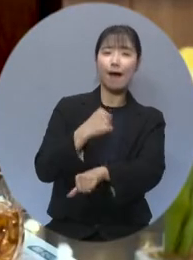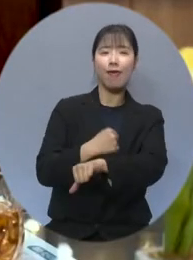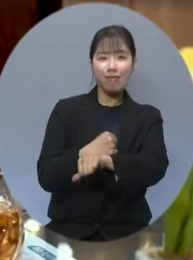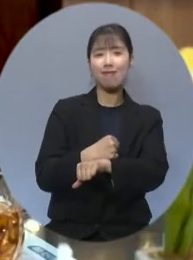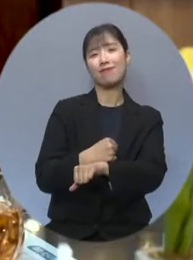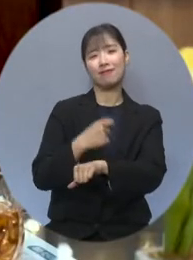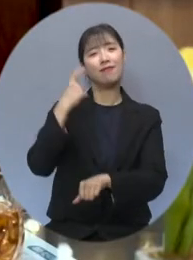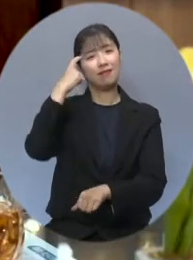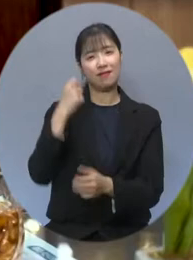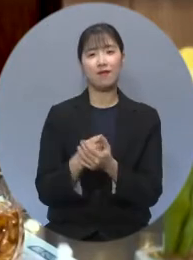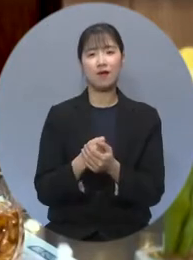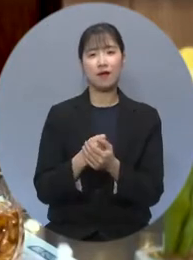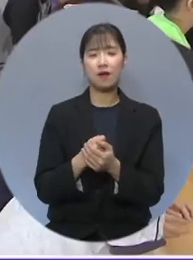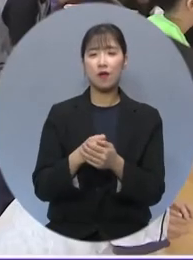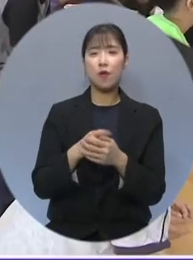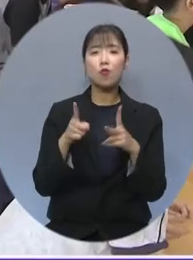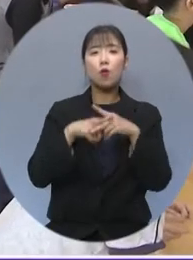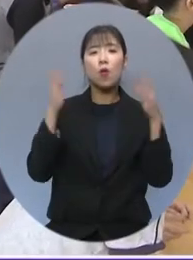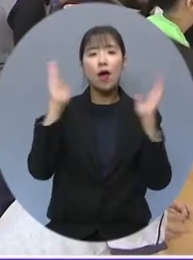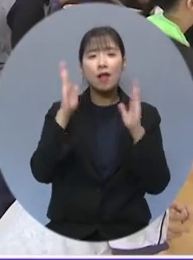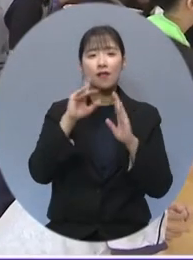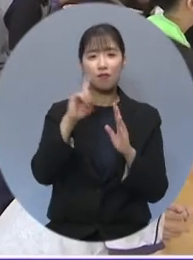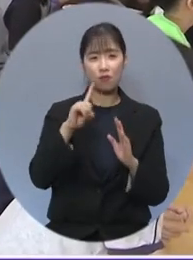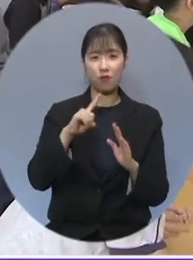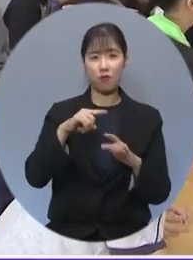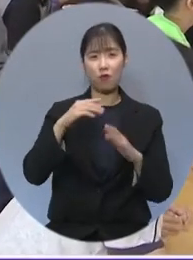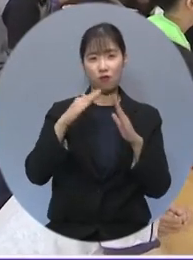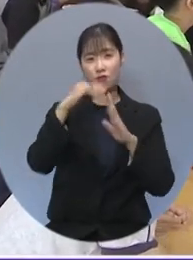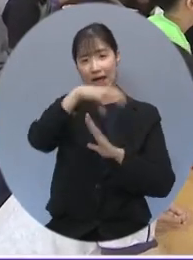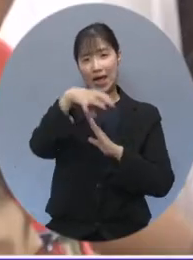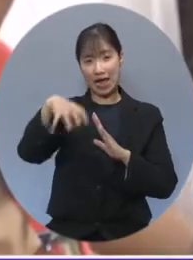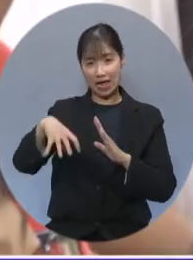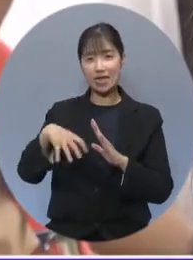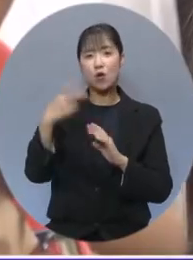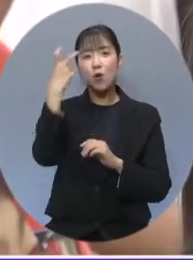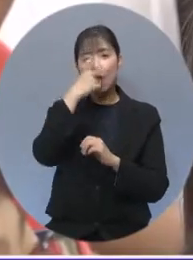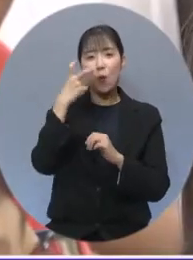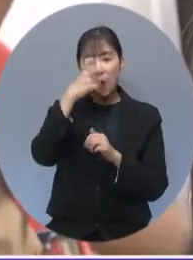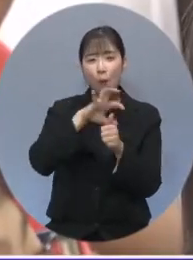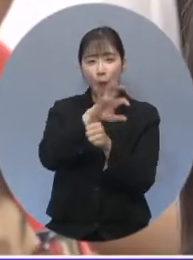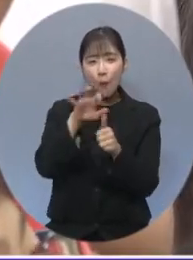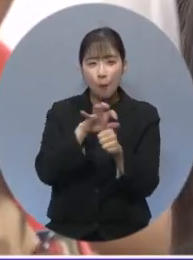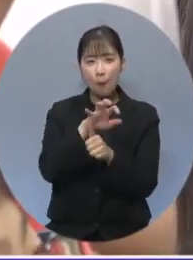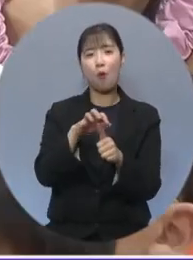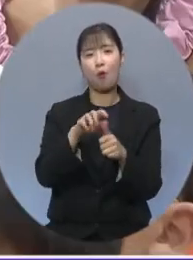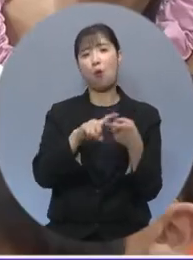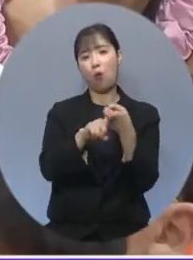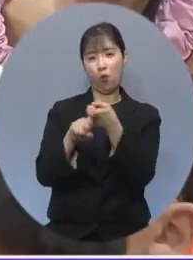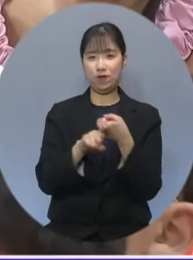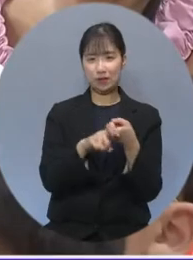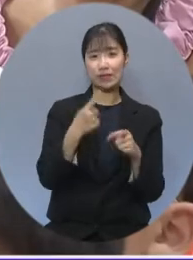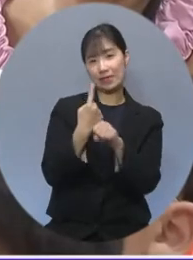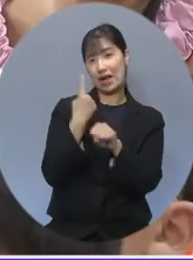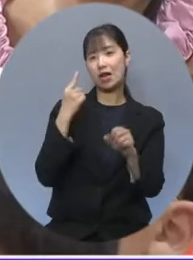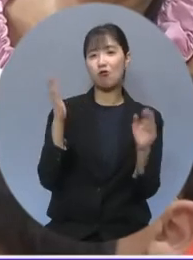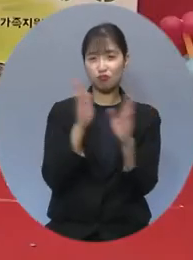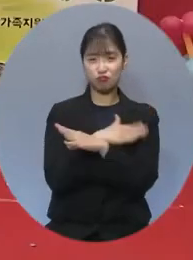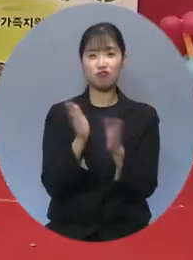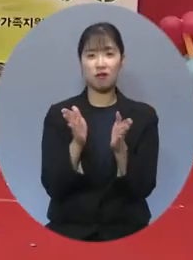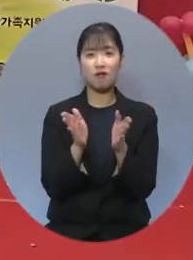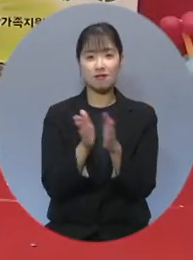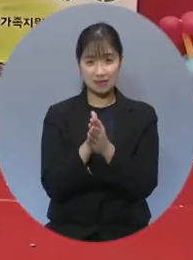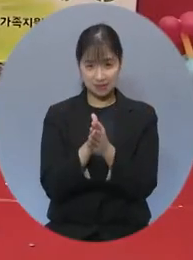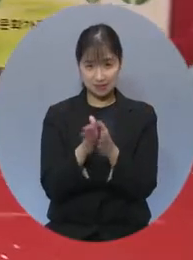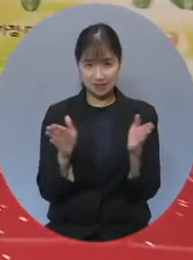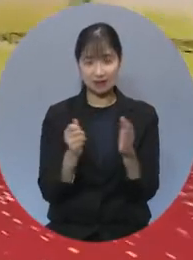그 돌봄의 이제 대표적인 것이 그 우리 마을 돌봄 공동체라고 해서 네네. 예, 작년부터 시에서 시작을 했는데